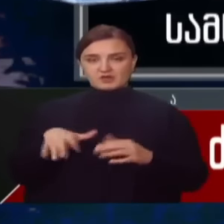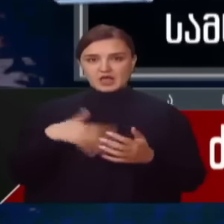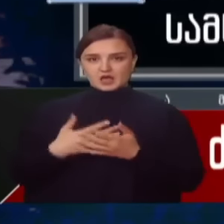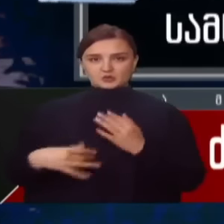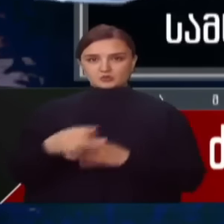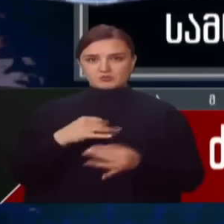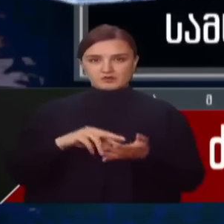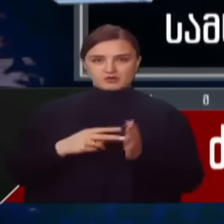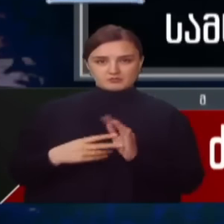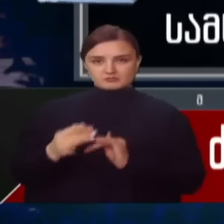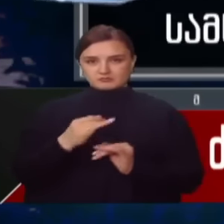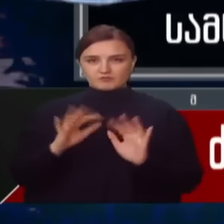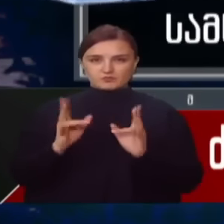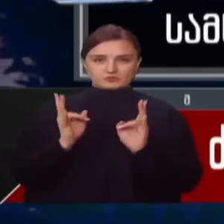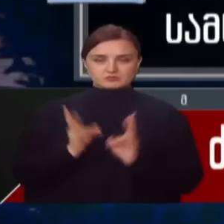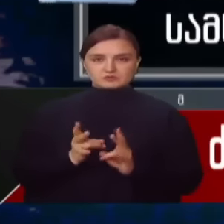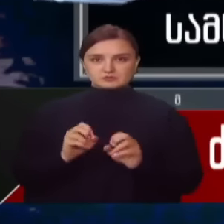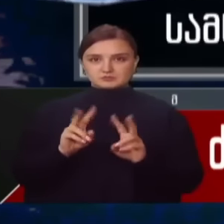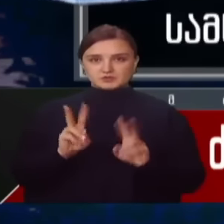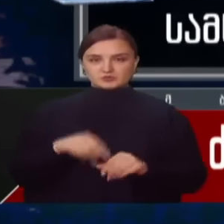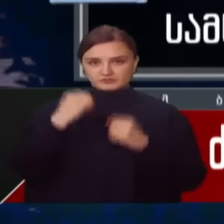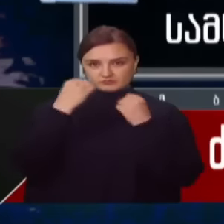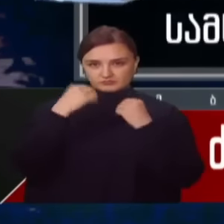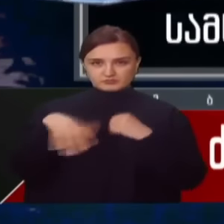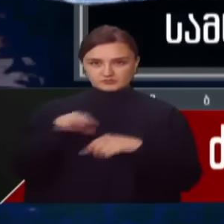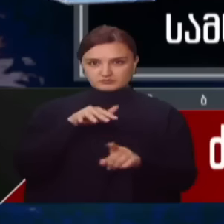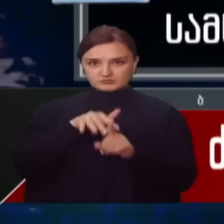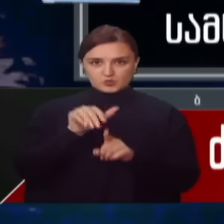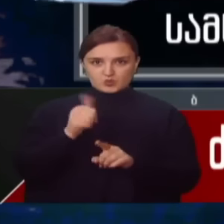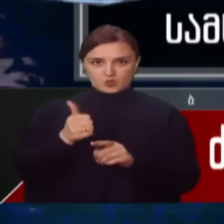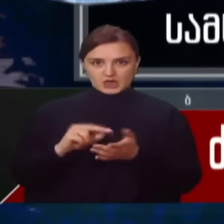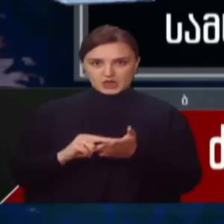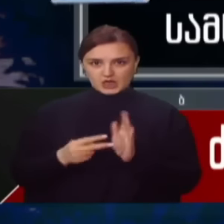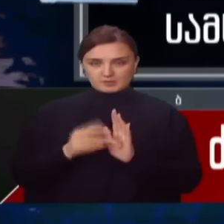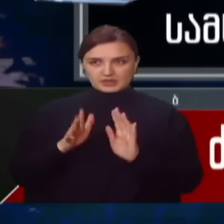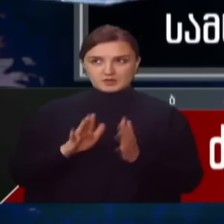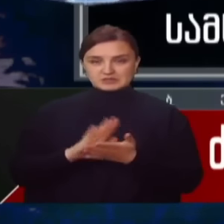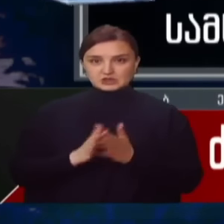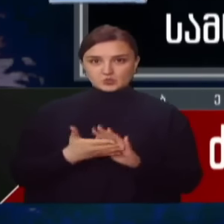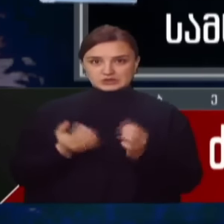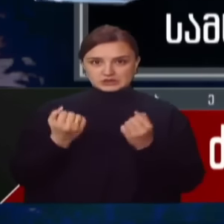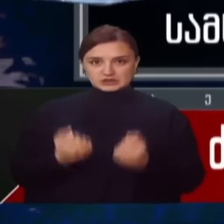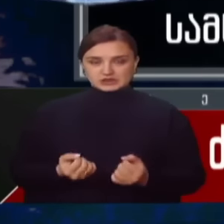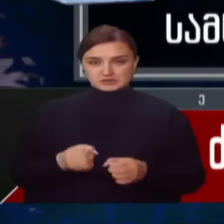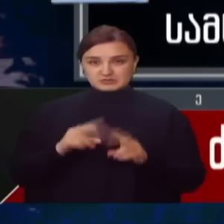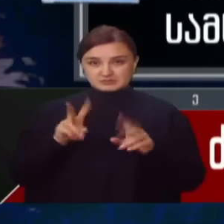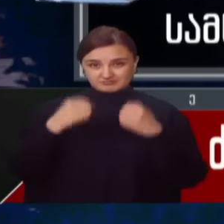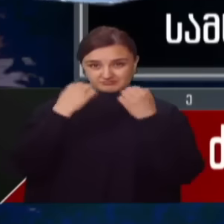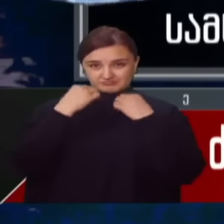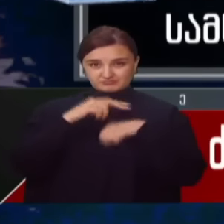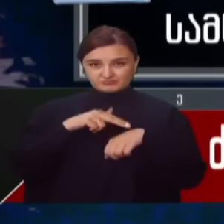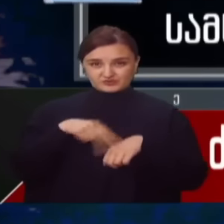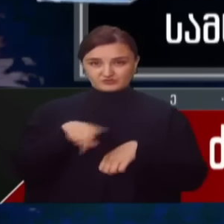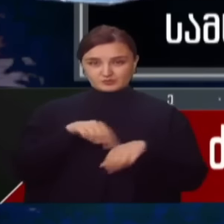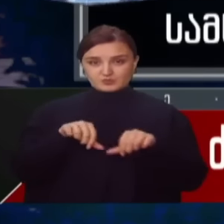განიხილავენ საჭიროების შემთხვევაში სპეციალური დანიშნულების რაზმზე იერიშის მიტანის გეგმებს, რასაც მოხდება სიტუაციის სრული დაძაბვა. სპეციალური დანიშნულების რაზმის